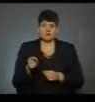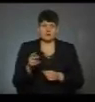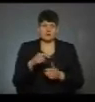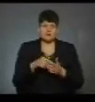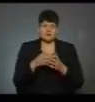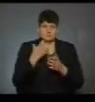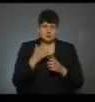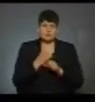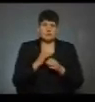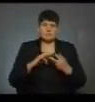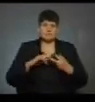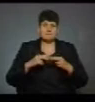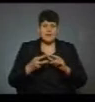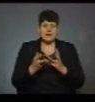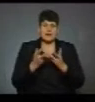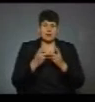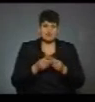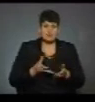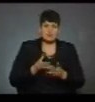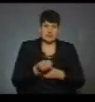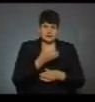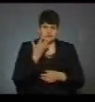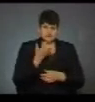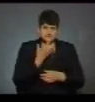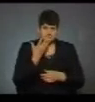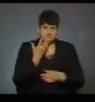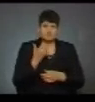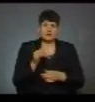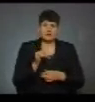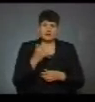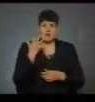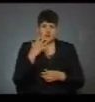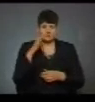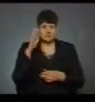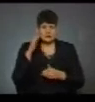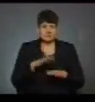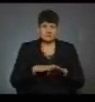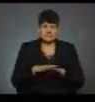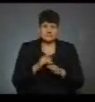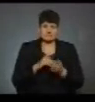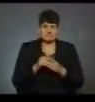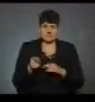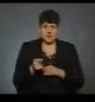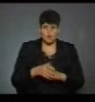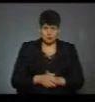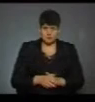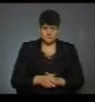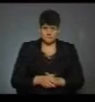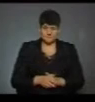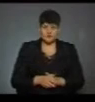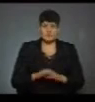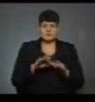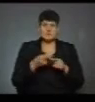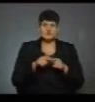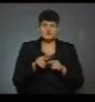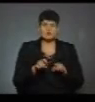розробити перерахунок плати за постачання тепла, а також гарячої води для населення міста Тернополя. Відповідності до цього рішення